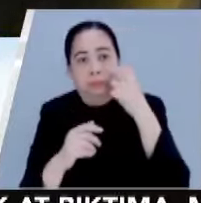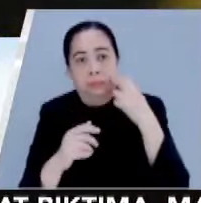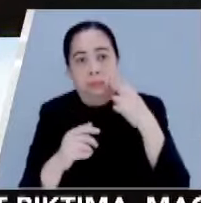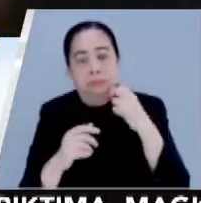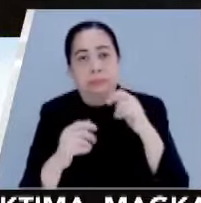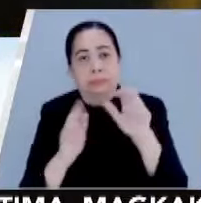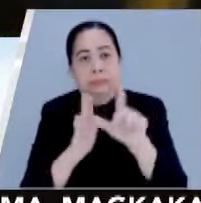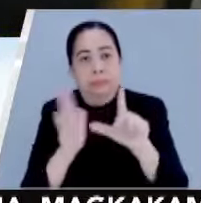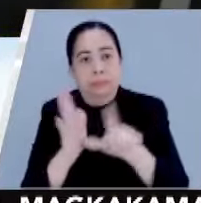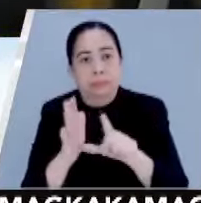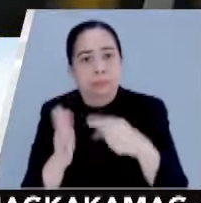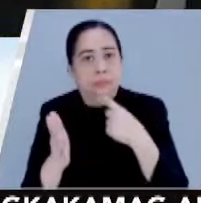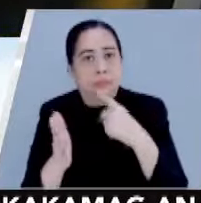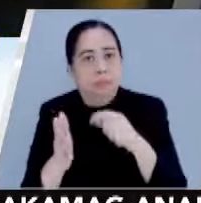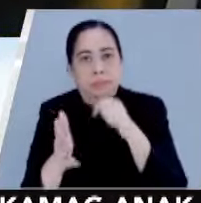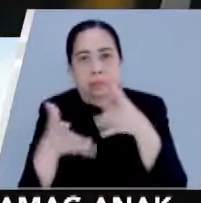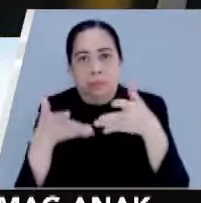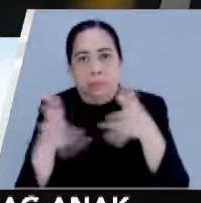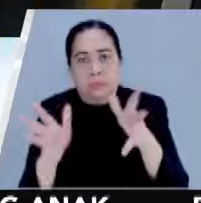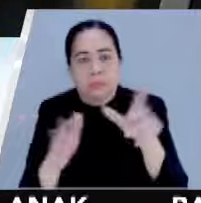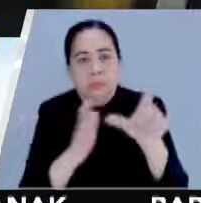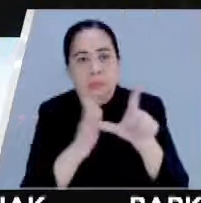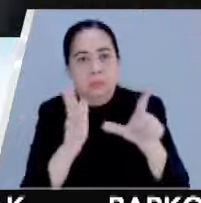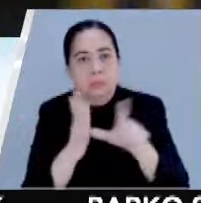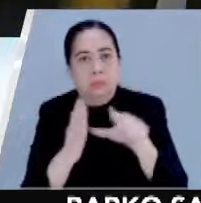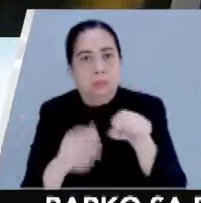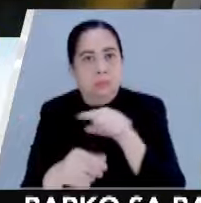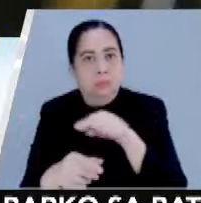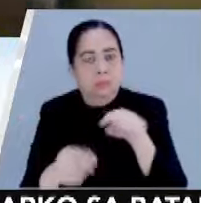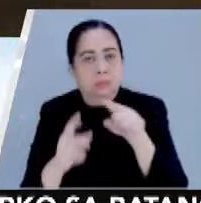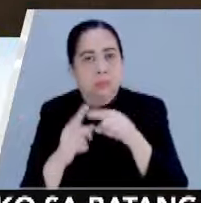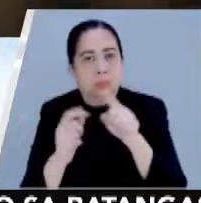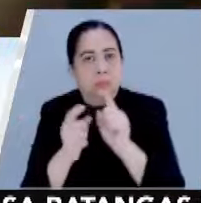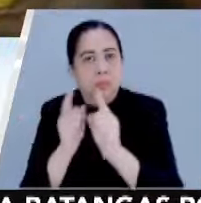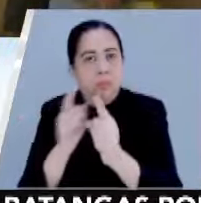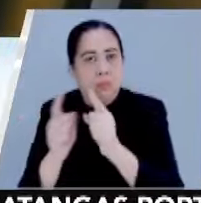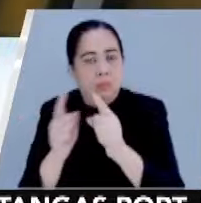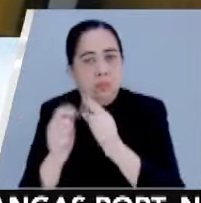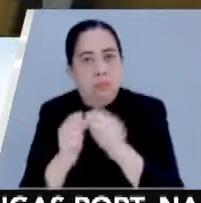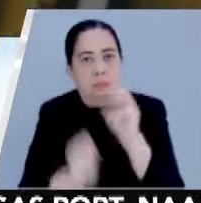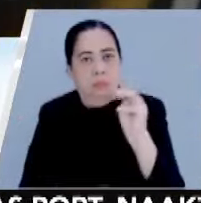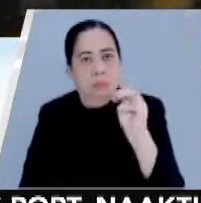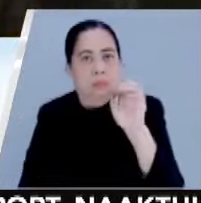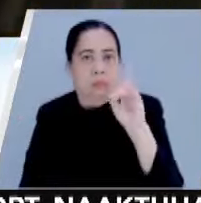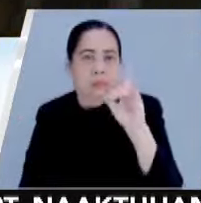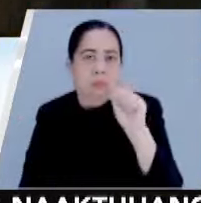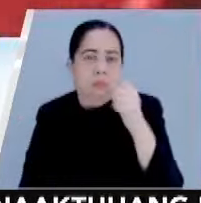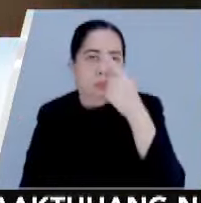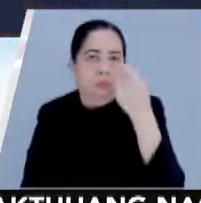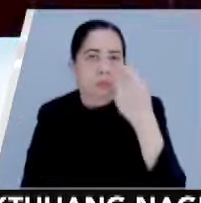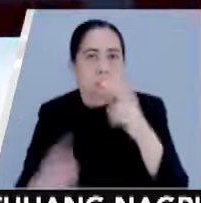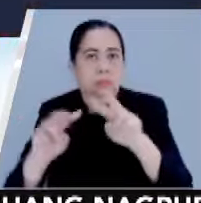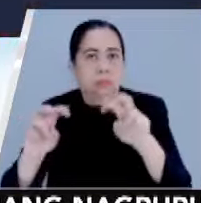hindi pinapayagan ng abogado ng mga suspect na makausap sila ng media dahil iniimbestigahan pa ang kaso.